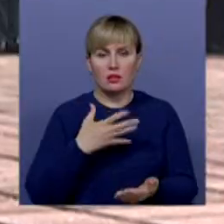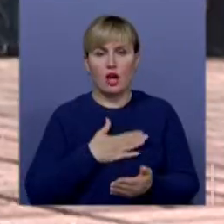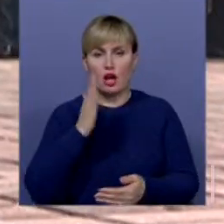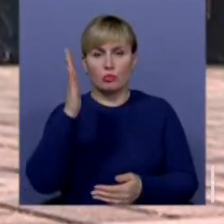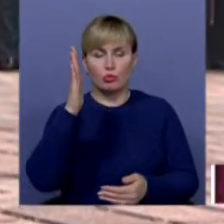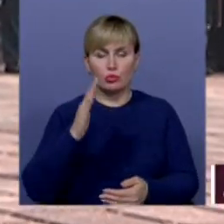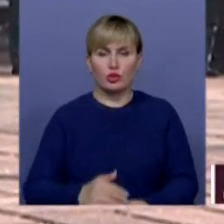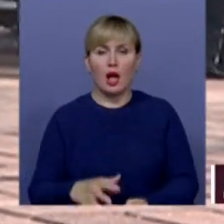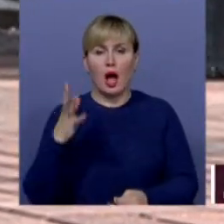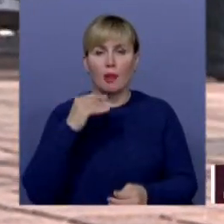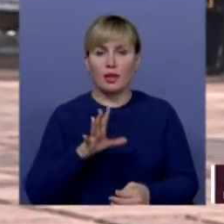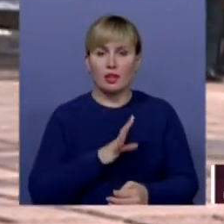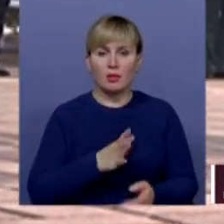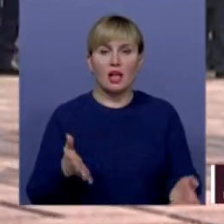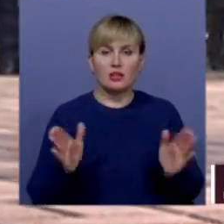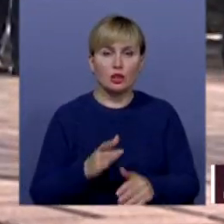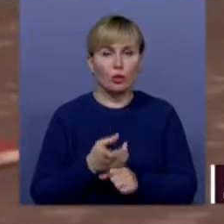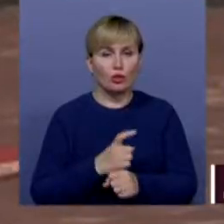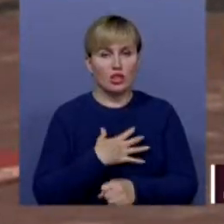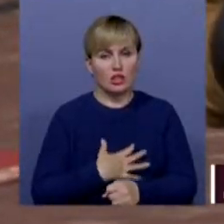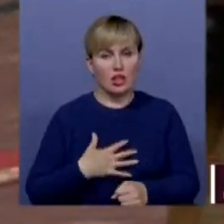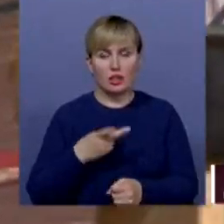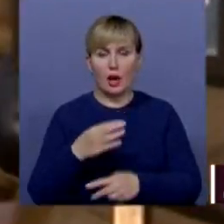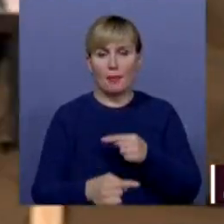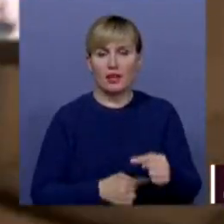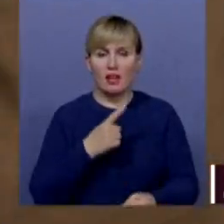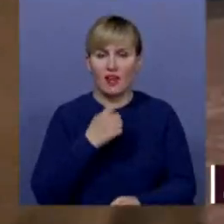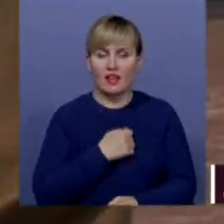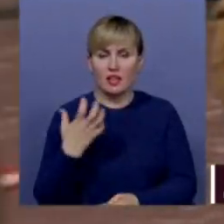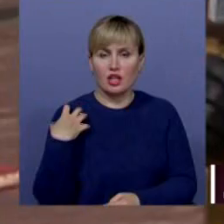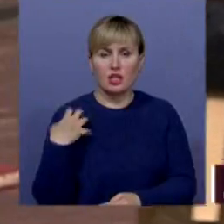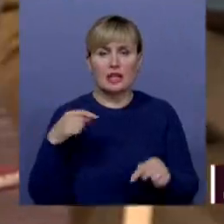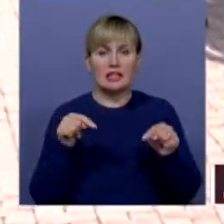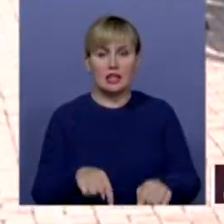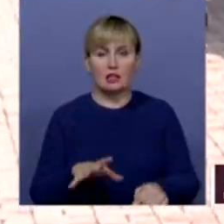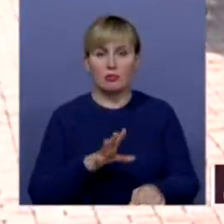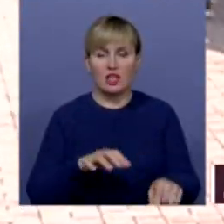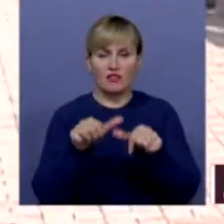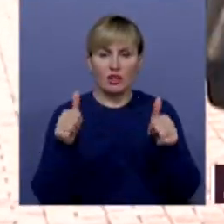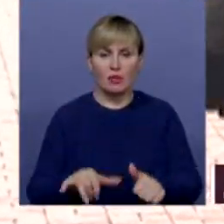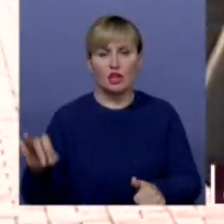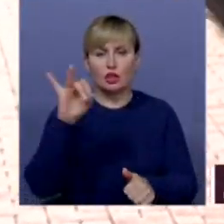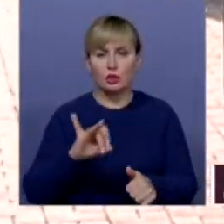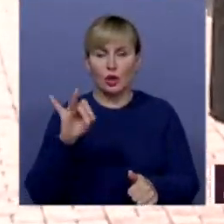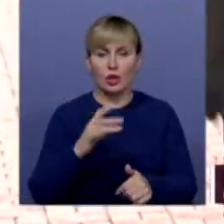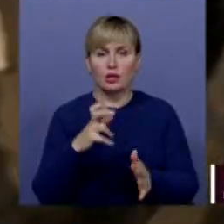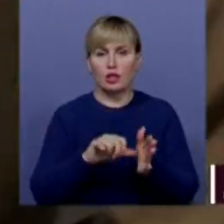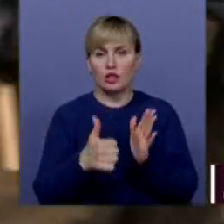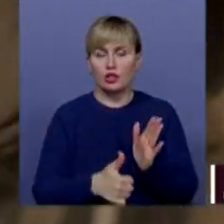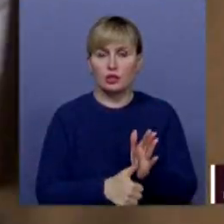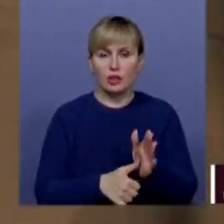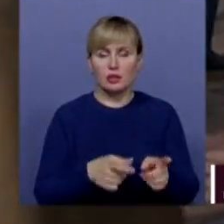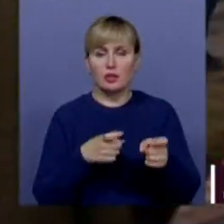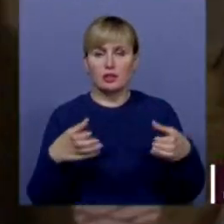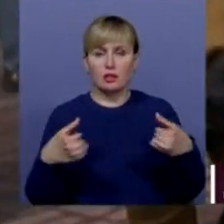будущее. Алматы было и остается очень значимым для потомков военачальника. Именно здесь была сформирована легендарная 316-я